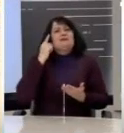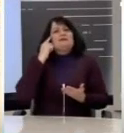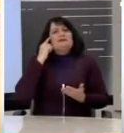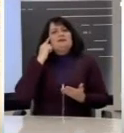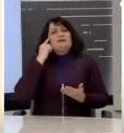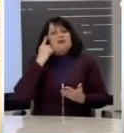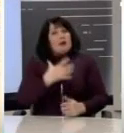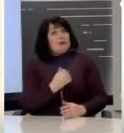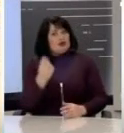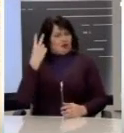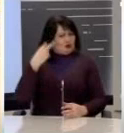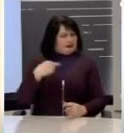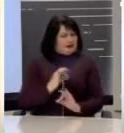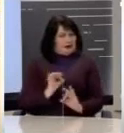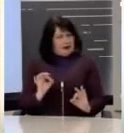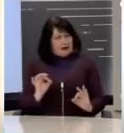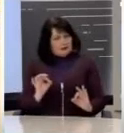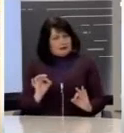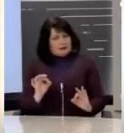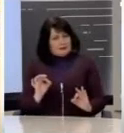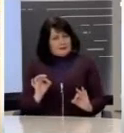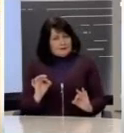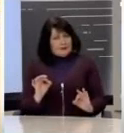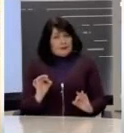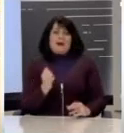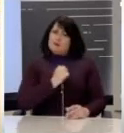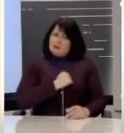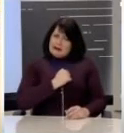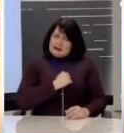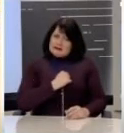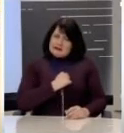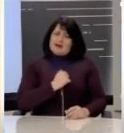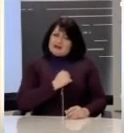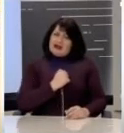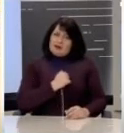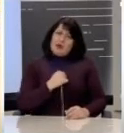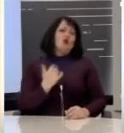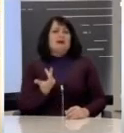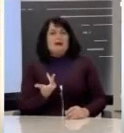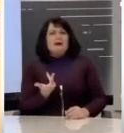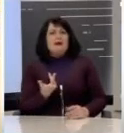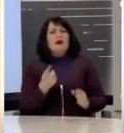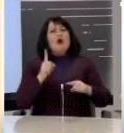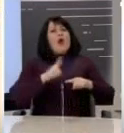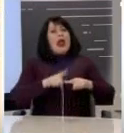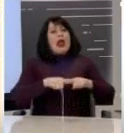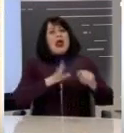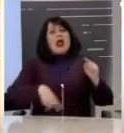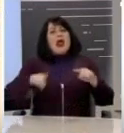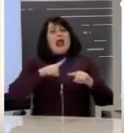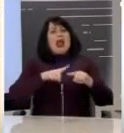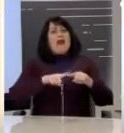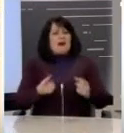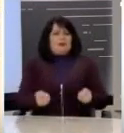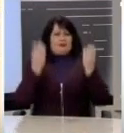δημοσιονομικής αξιοπιστίας και στην εμπέδωση της πίστης, ότι της πεποίθησης ότι η ελληνική δημοκρατία αφήνει οριστικά πίσω